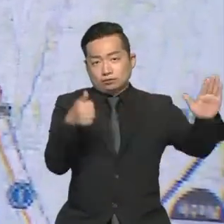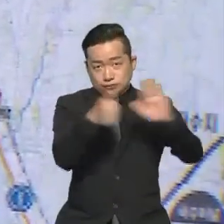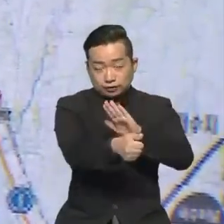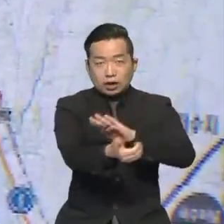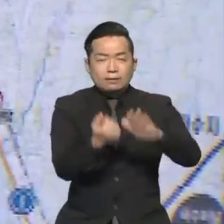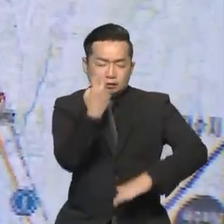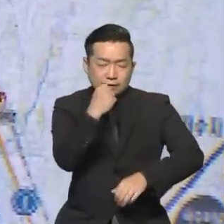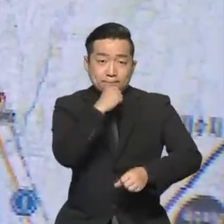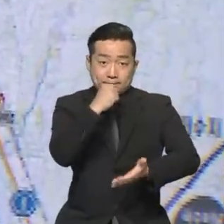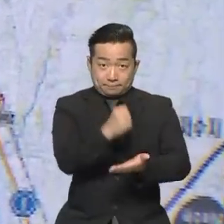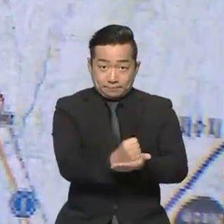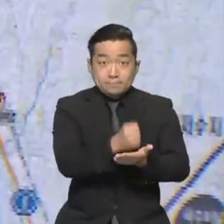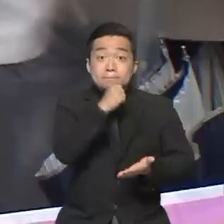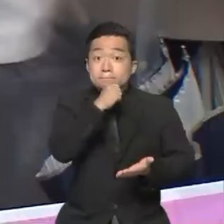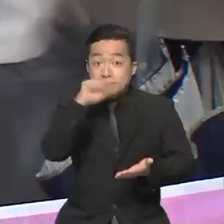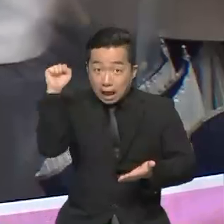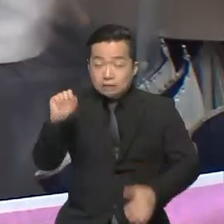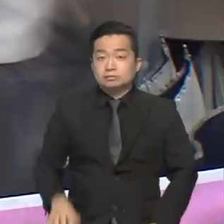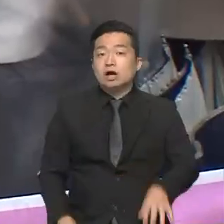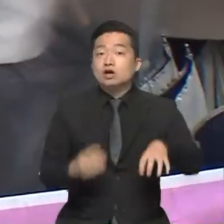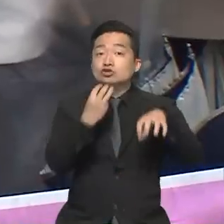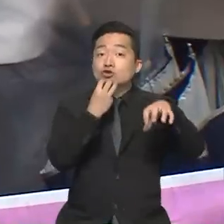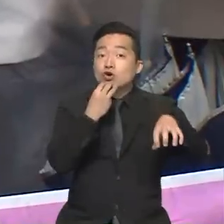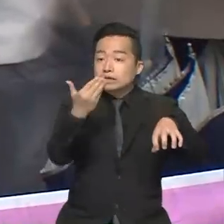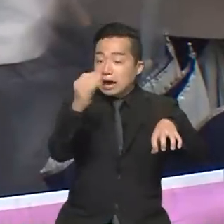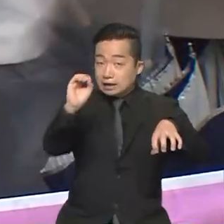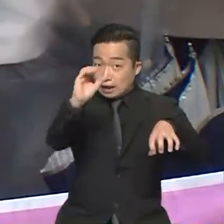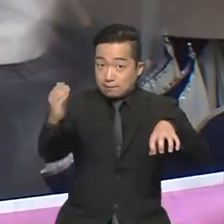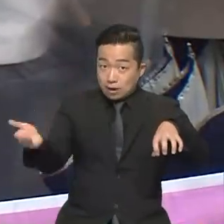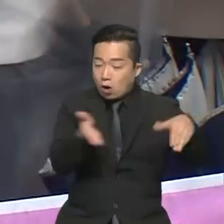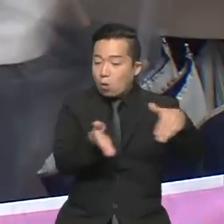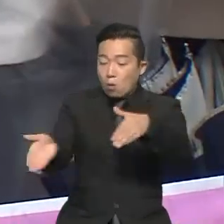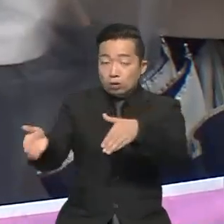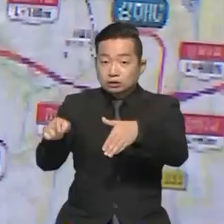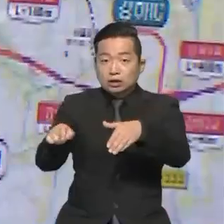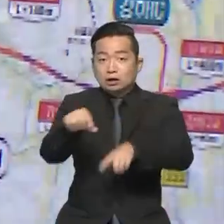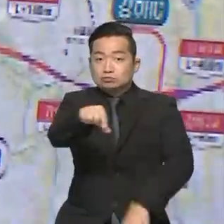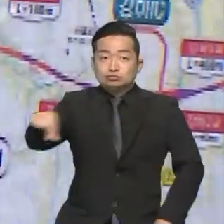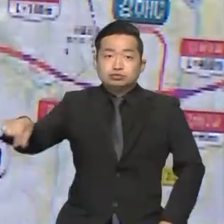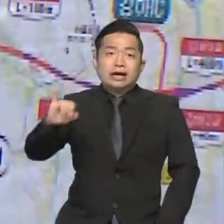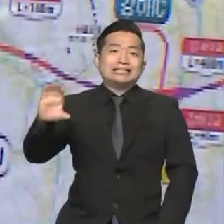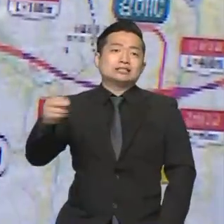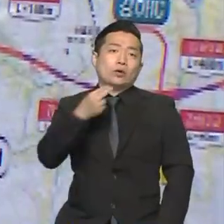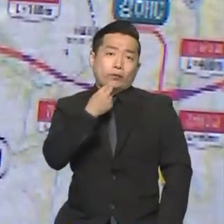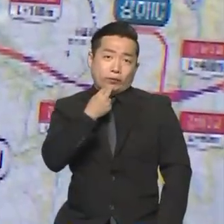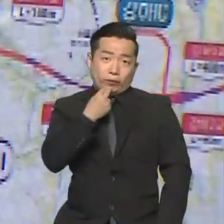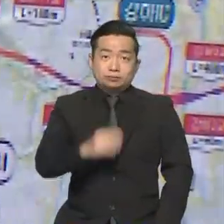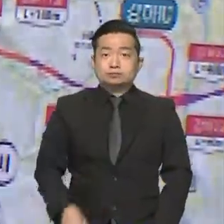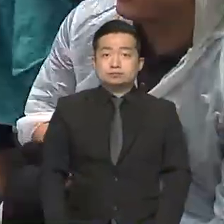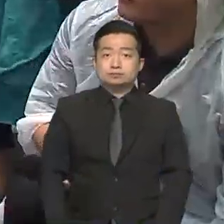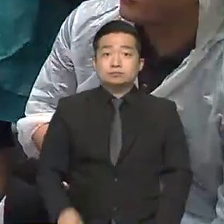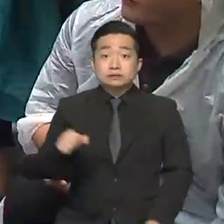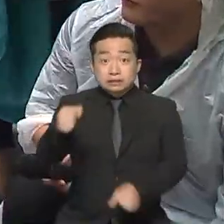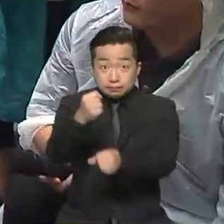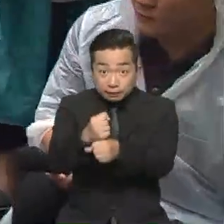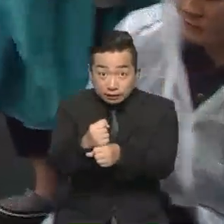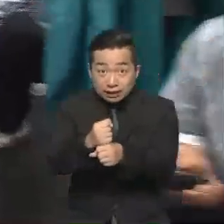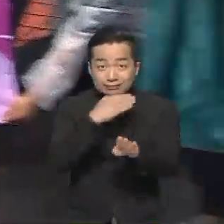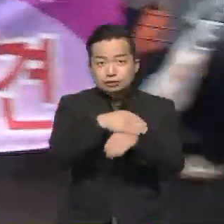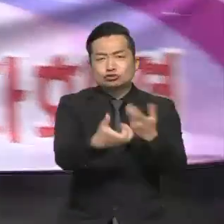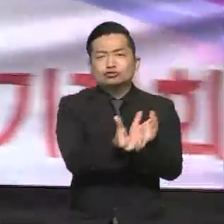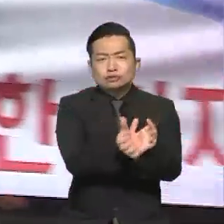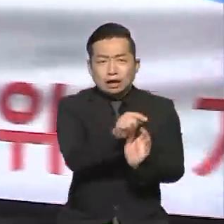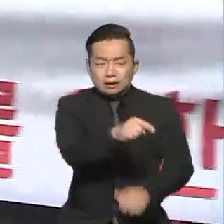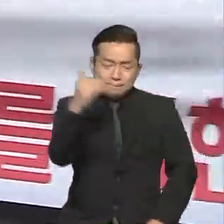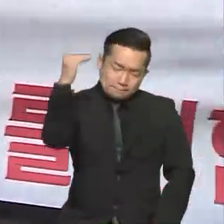조사를 통과한 서울 양평고속도로 원안에는 양평군에 나들목이 없었다며 나들목 있는 고속도로 추진을 민주당이